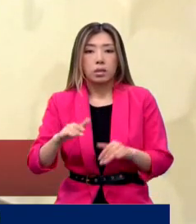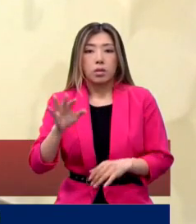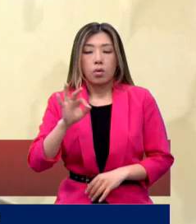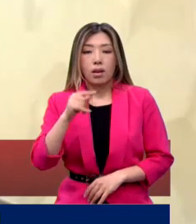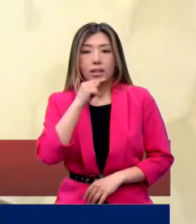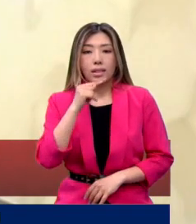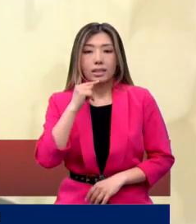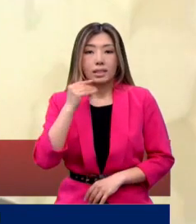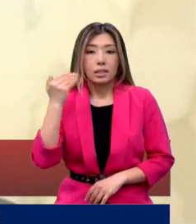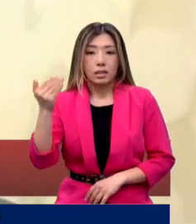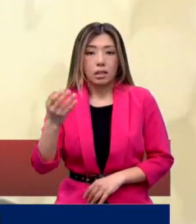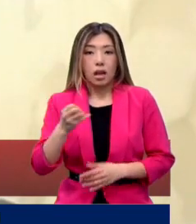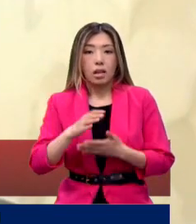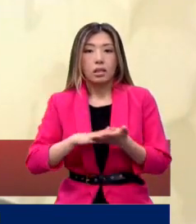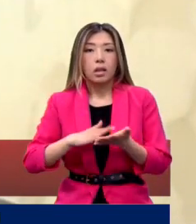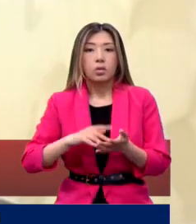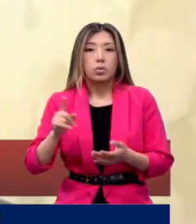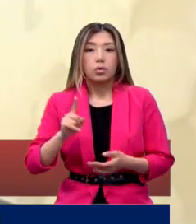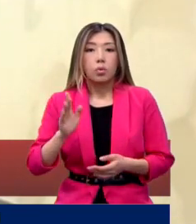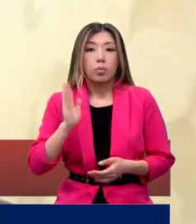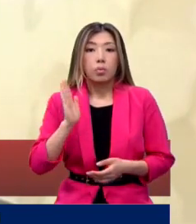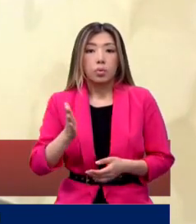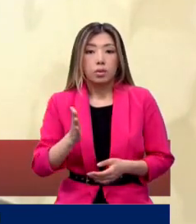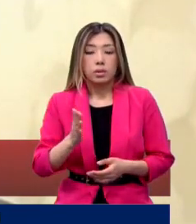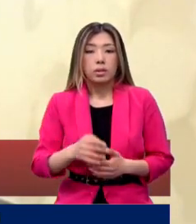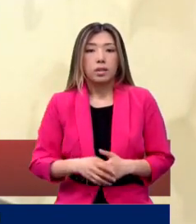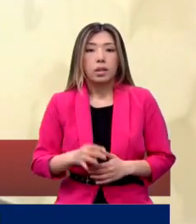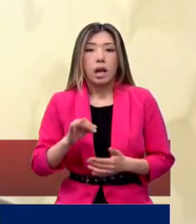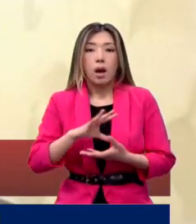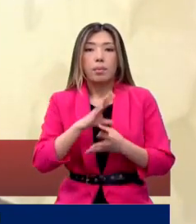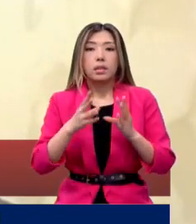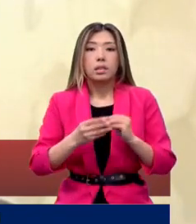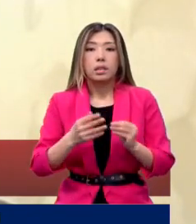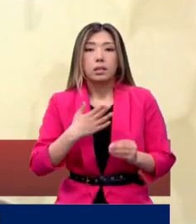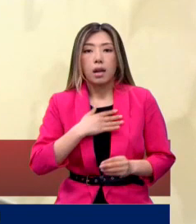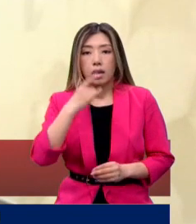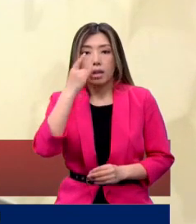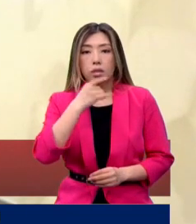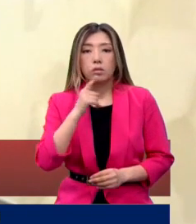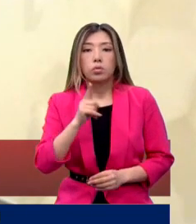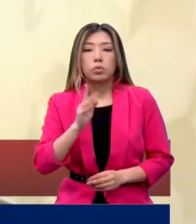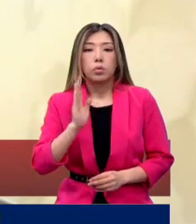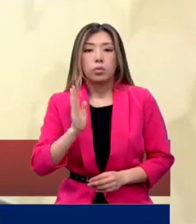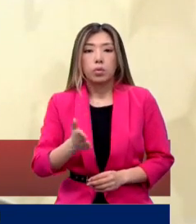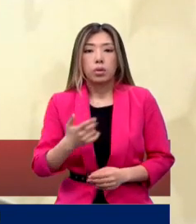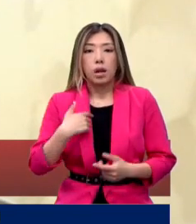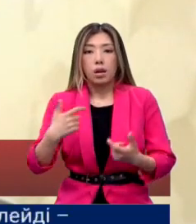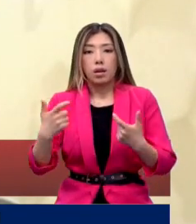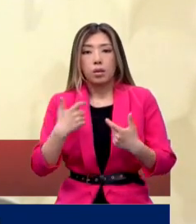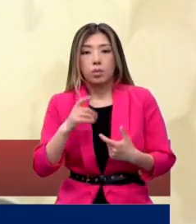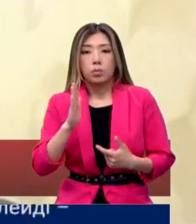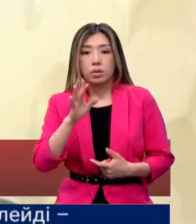к Российской Федерации. И, соответственно, мы не видим те последствия, то есть вторичные санкции, которые могут быть наложены на нас в случае